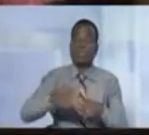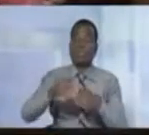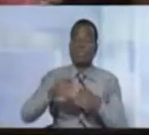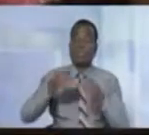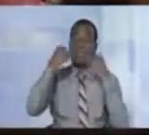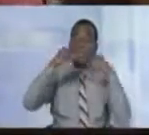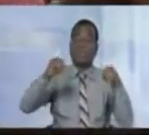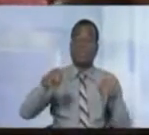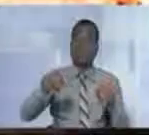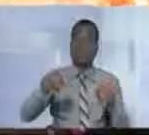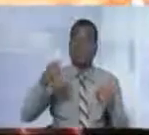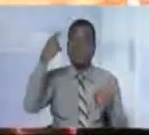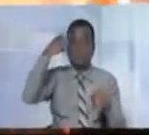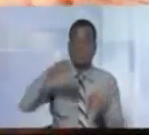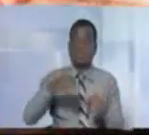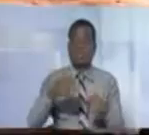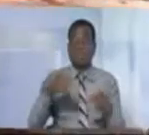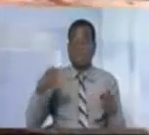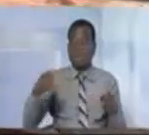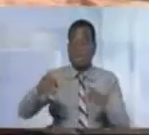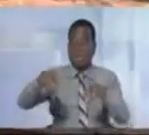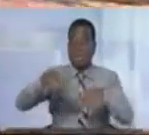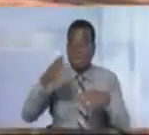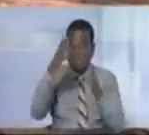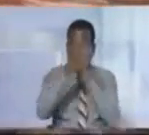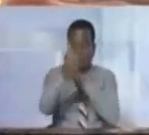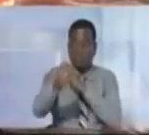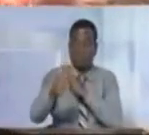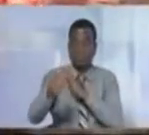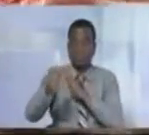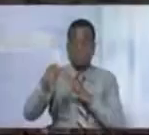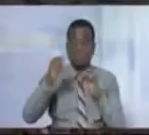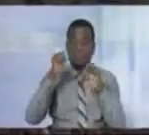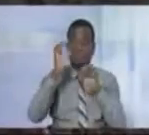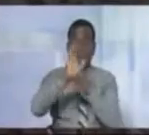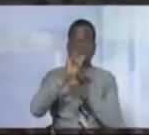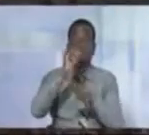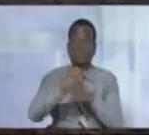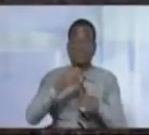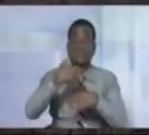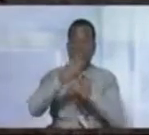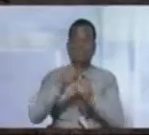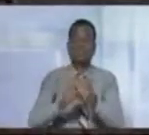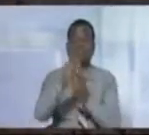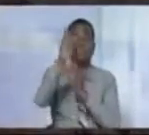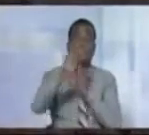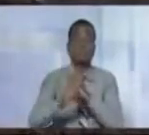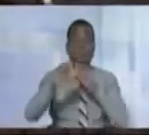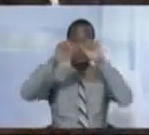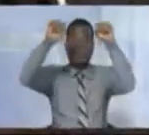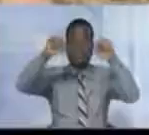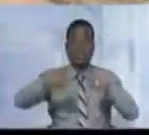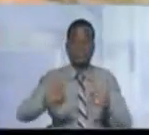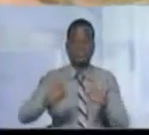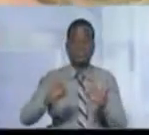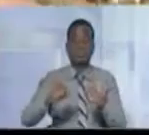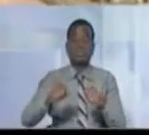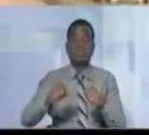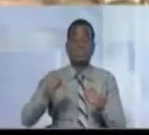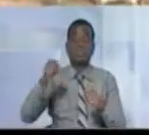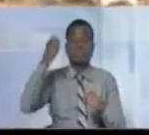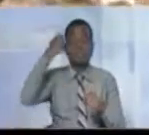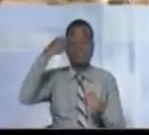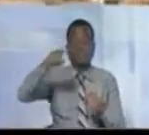récente pour une production locale de qualité l'État ivoirien a mis en place un plan stratégique 2012 2020